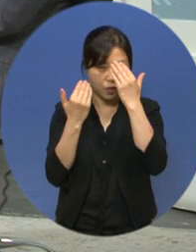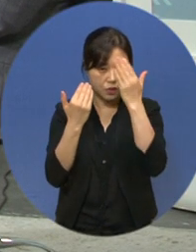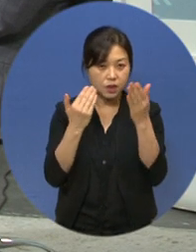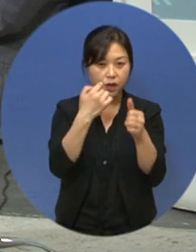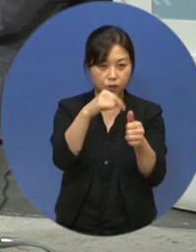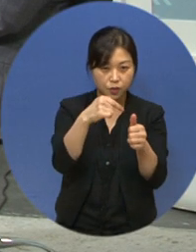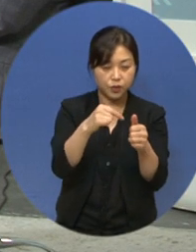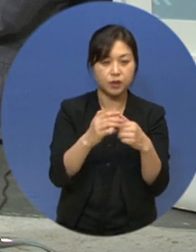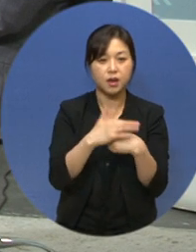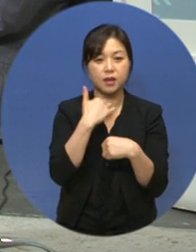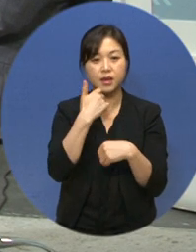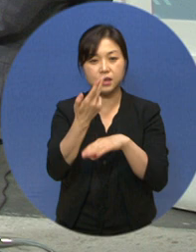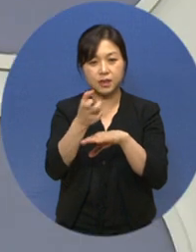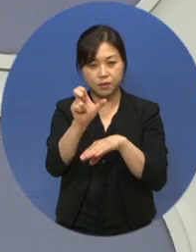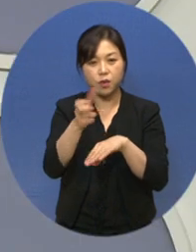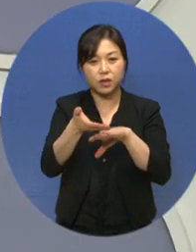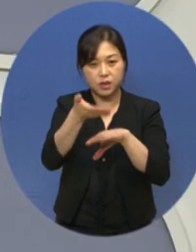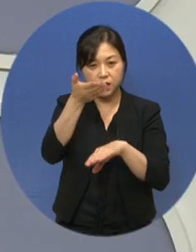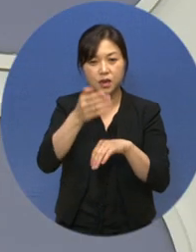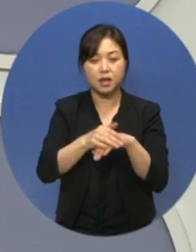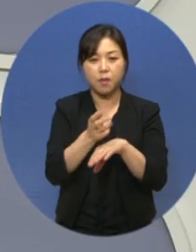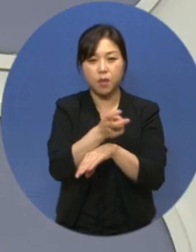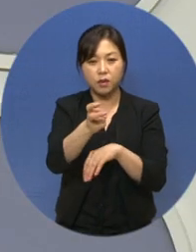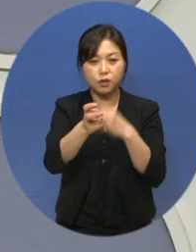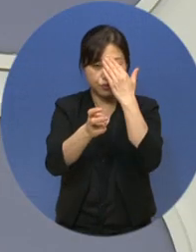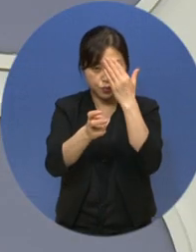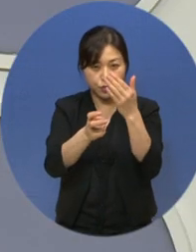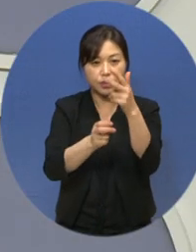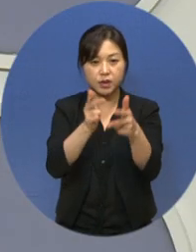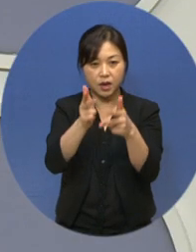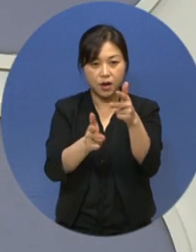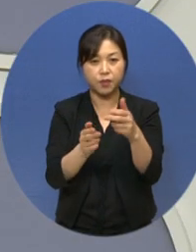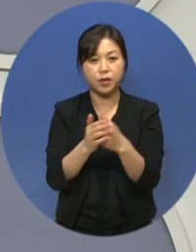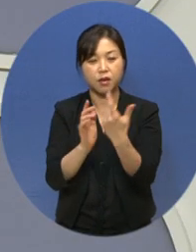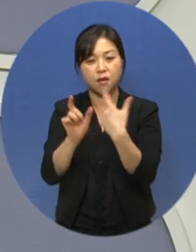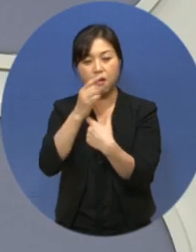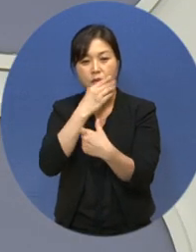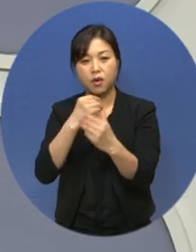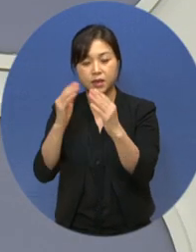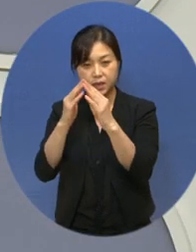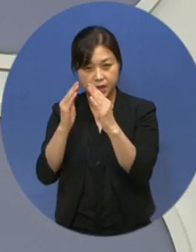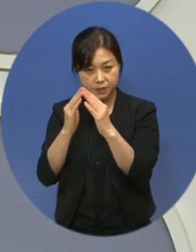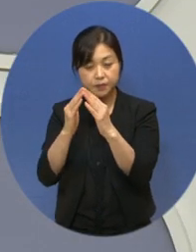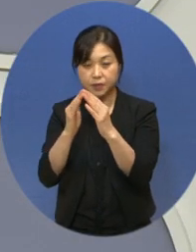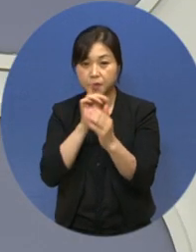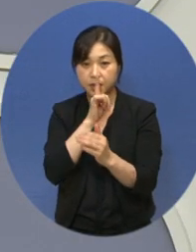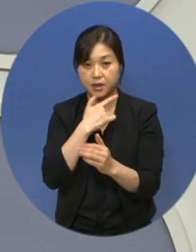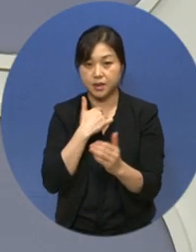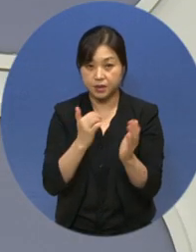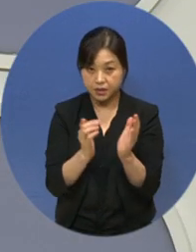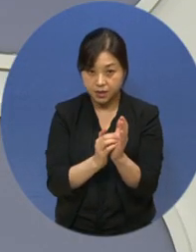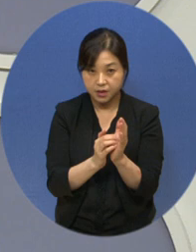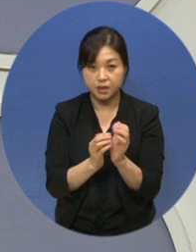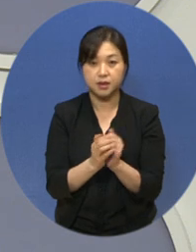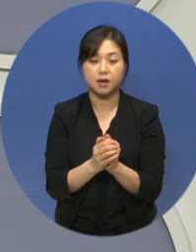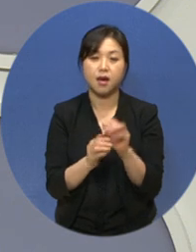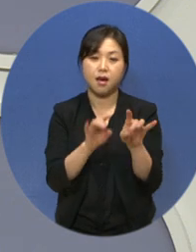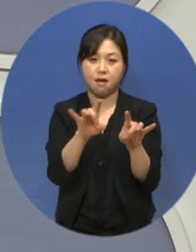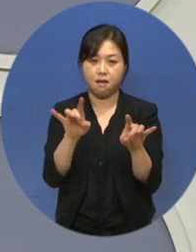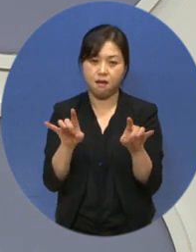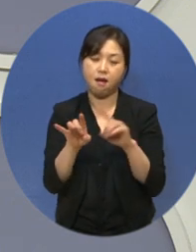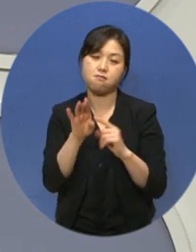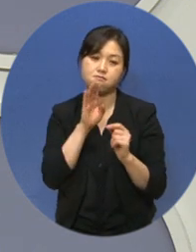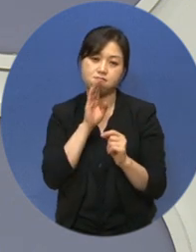75세 이상 어르신 도에 신의 퍼스 무료 사업이 라든가 아까 더 행복한 주택 말씀 하지 않습니까 이런거 일을 하나하나 다